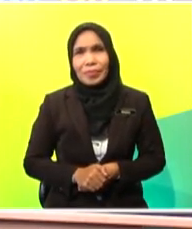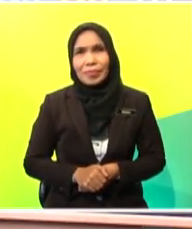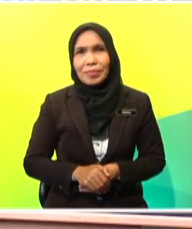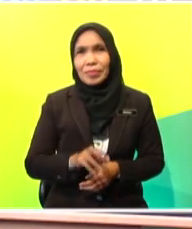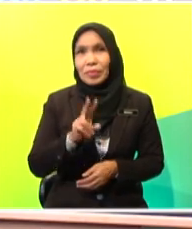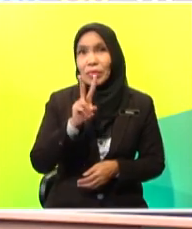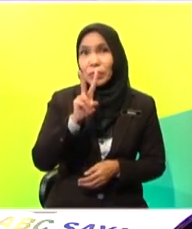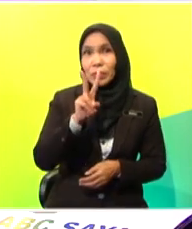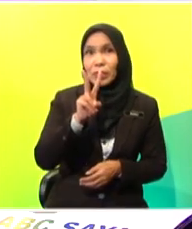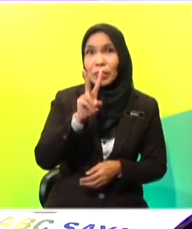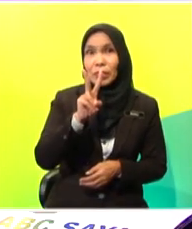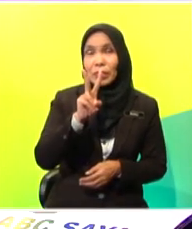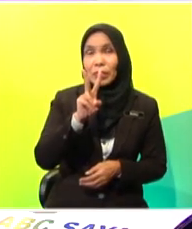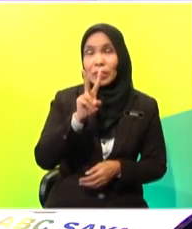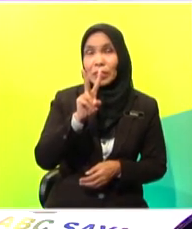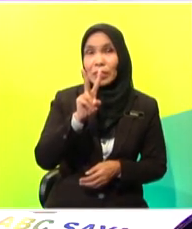by